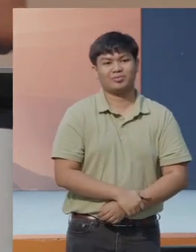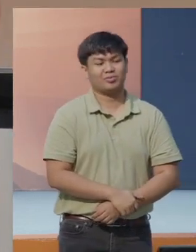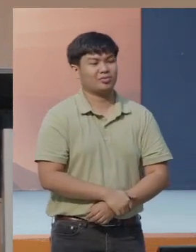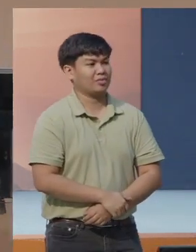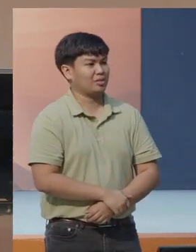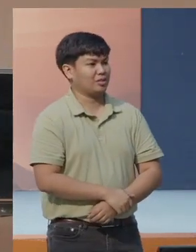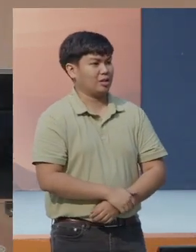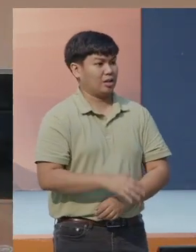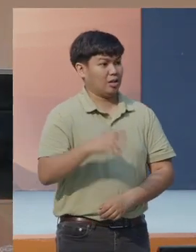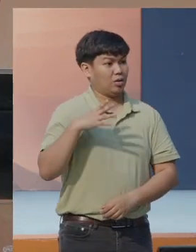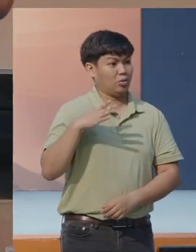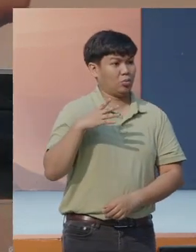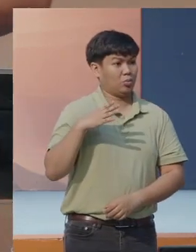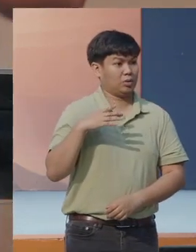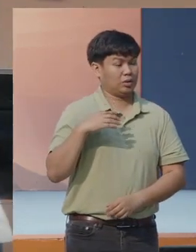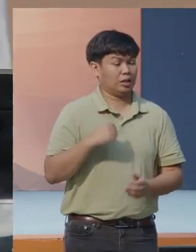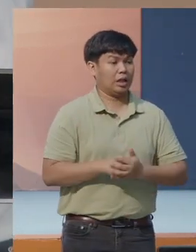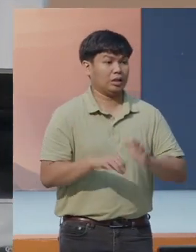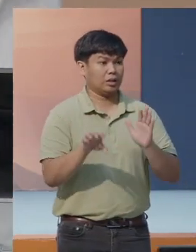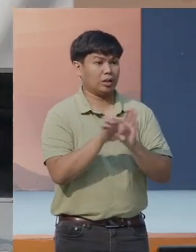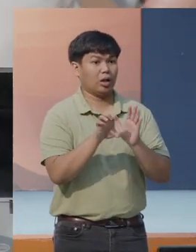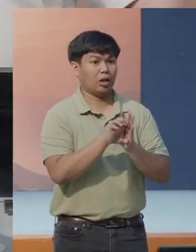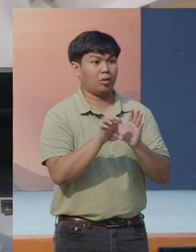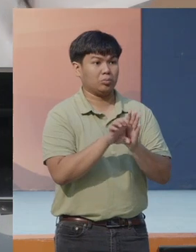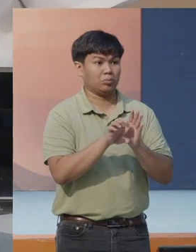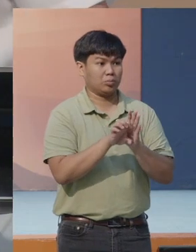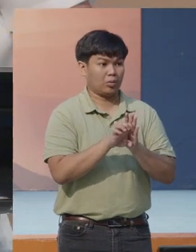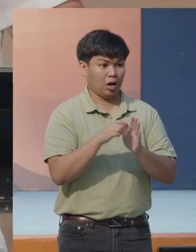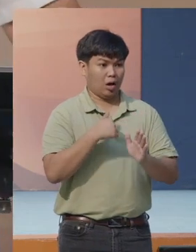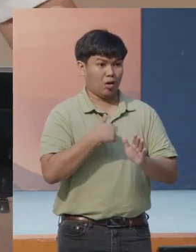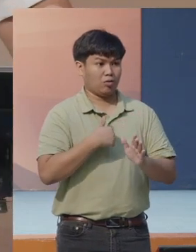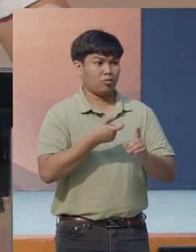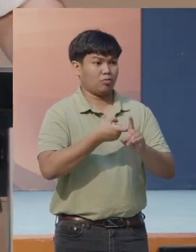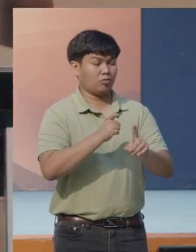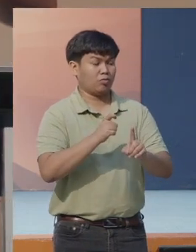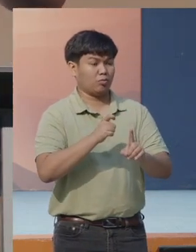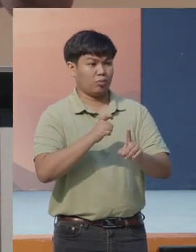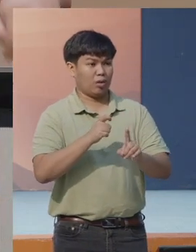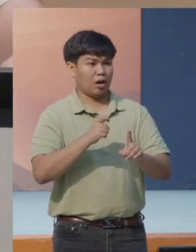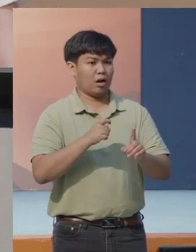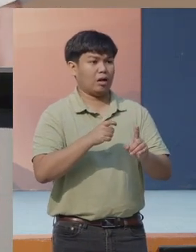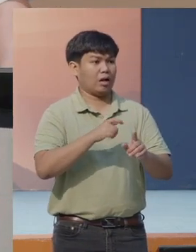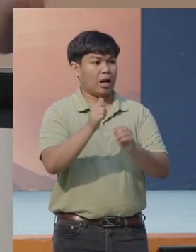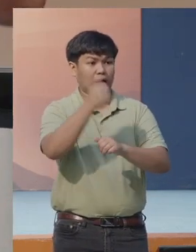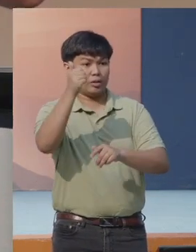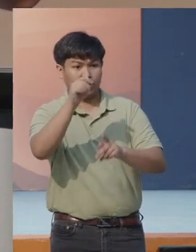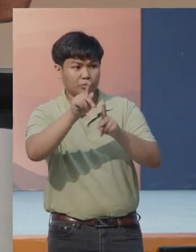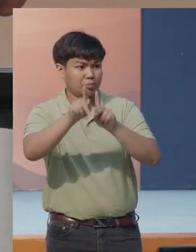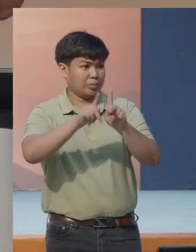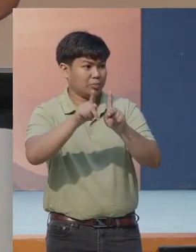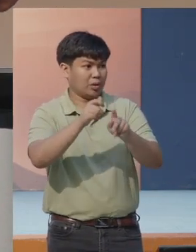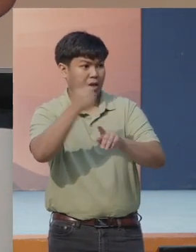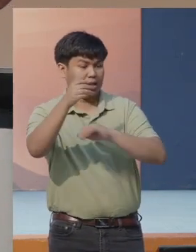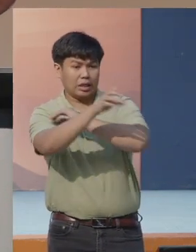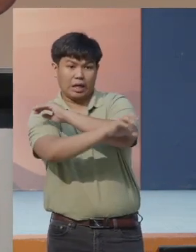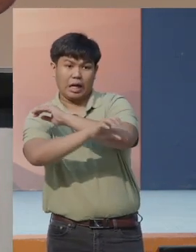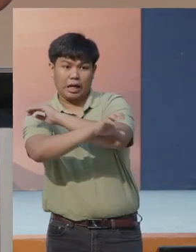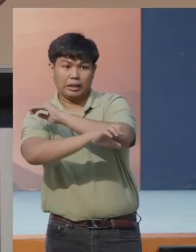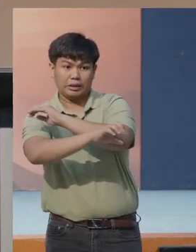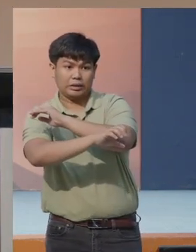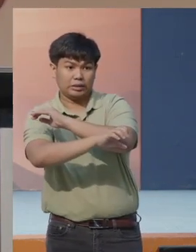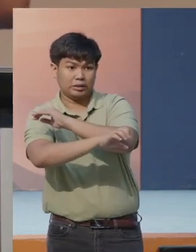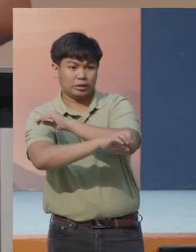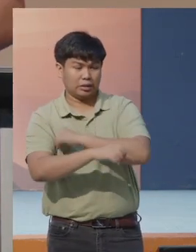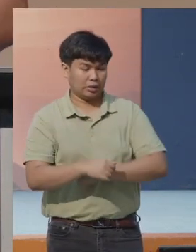may tagalabas, taga-ibang bayan, wala tayong pakialam dyan. No. God even cares